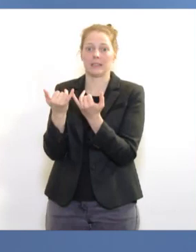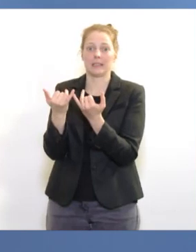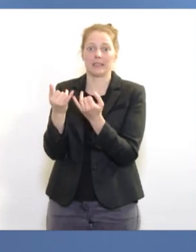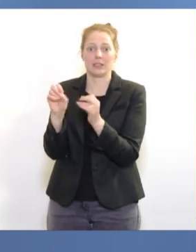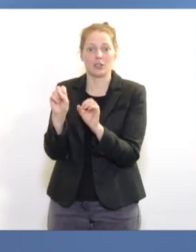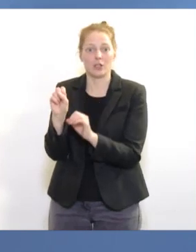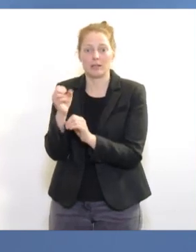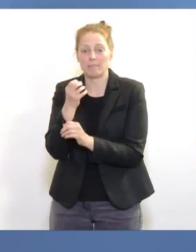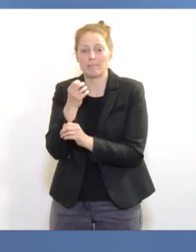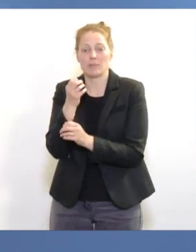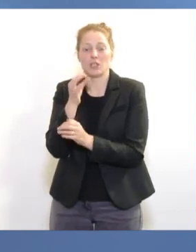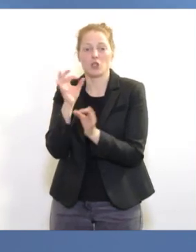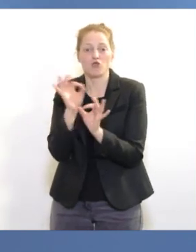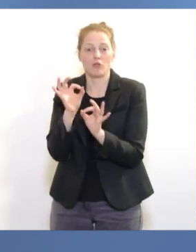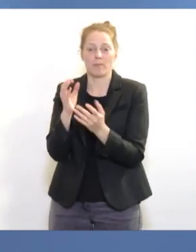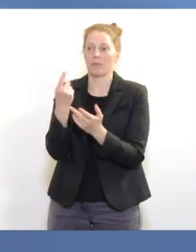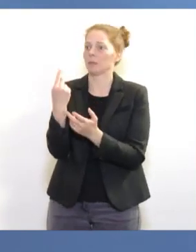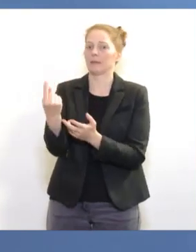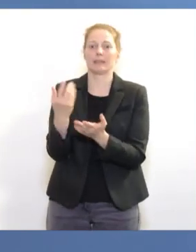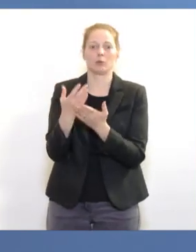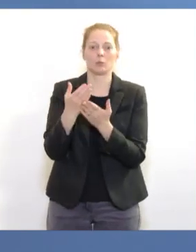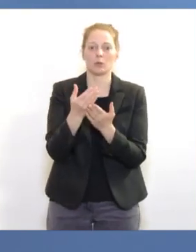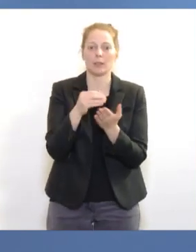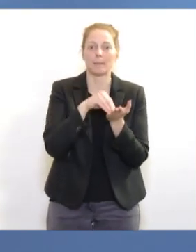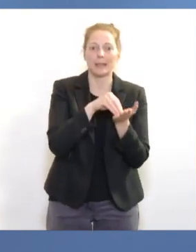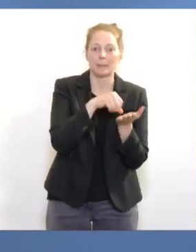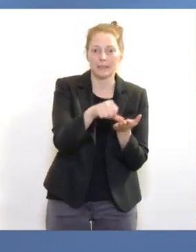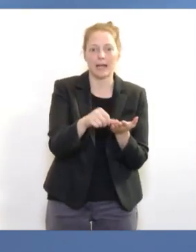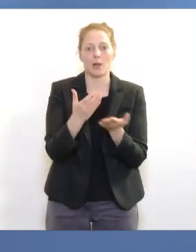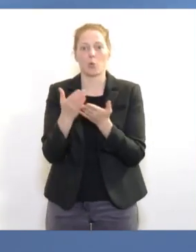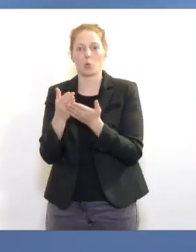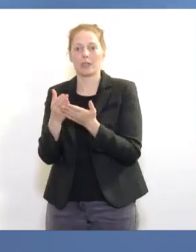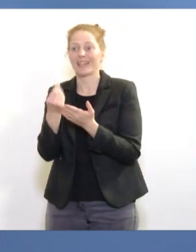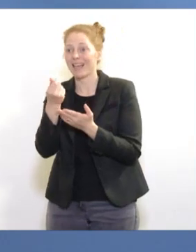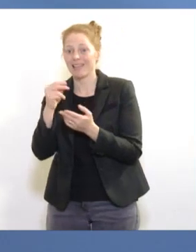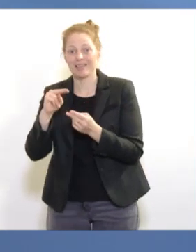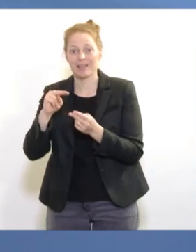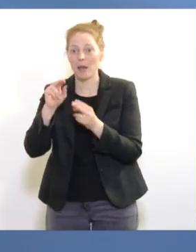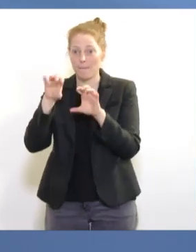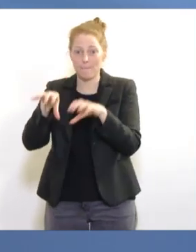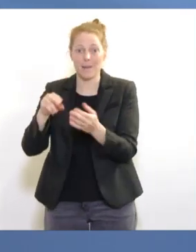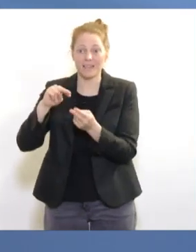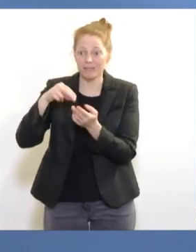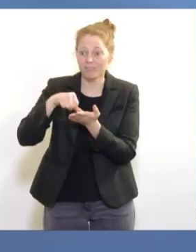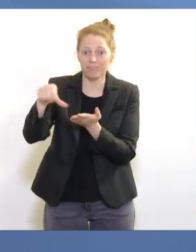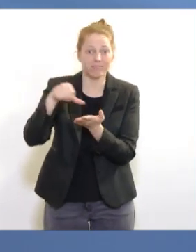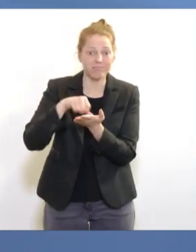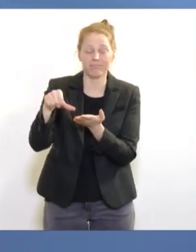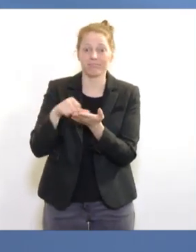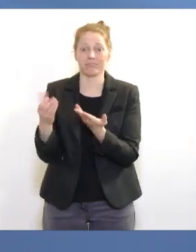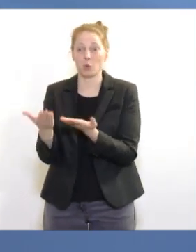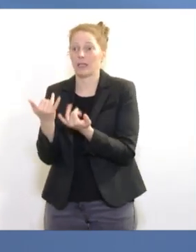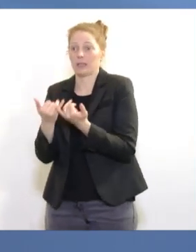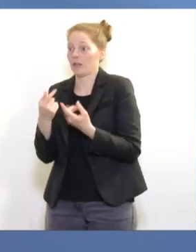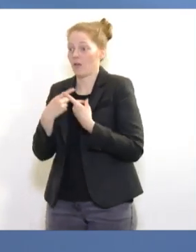haben, Leute, die Prämien aufzubezahlen haben, oder auch Proprietären, die Leute sollten rankriegen, die denen